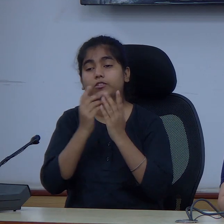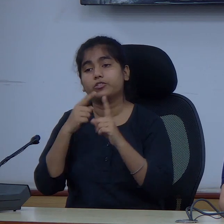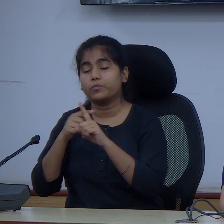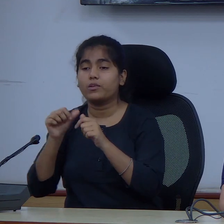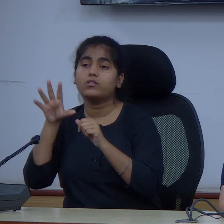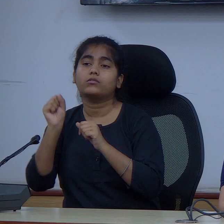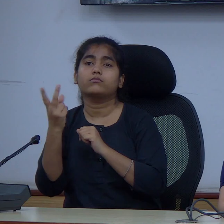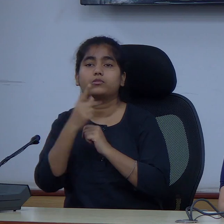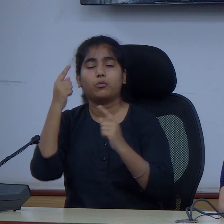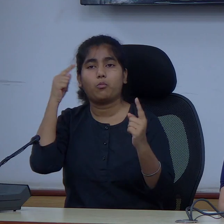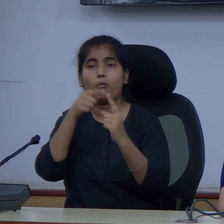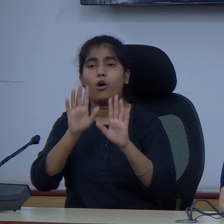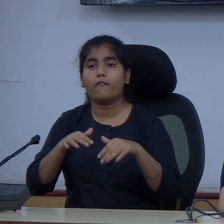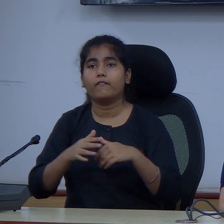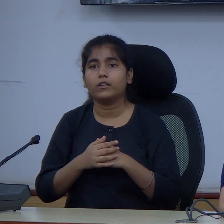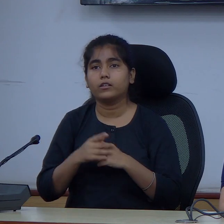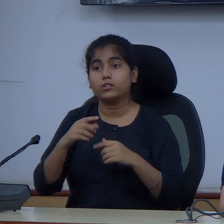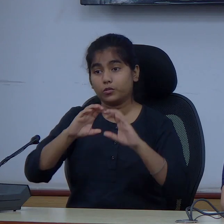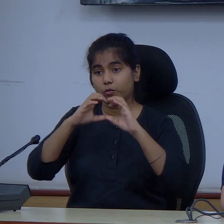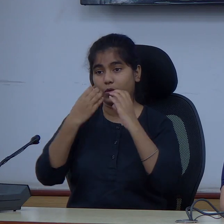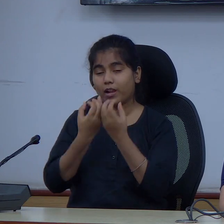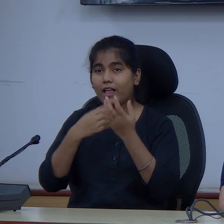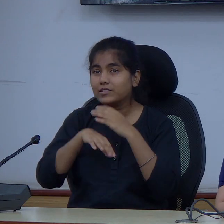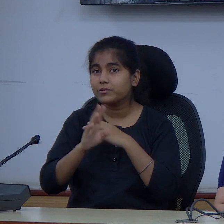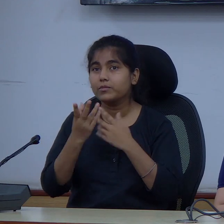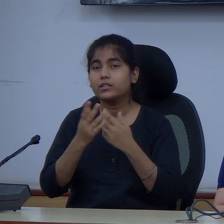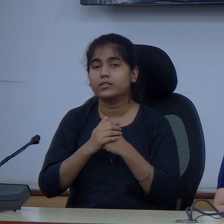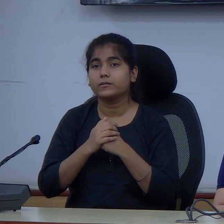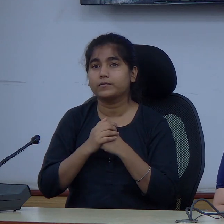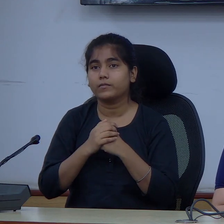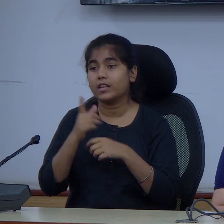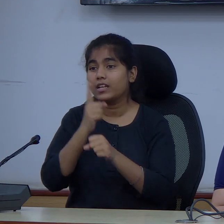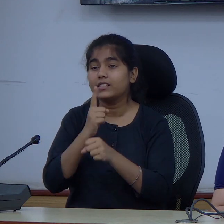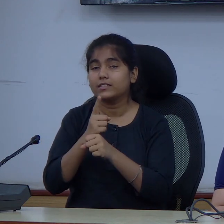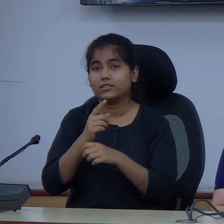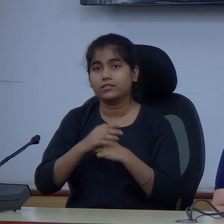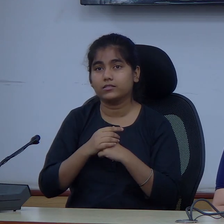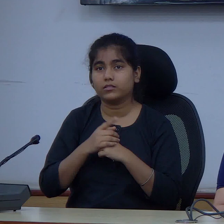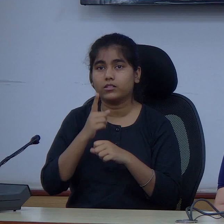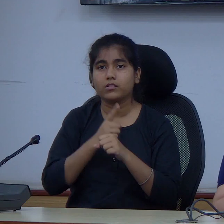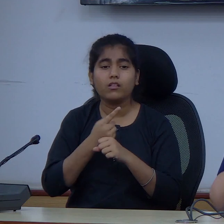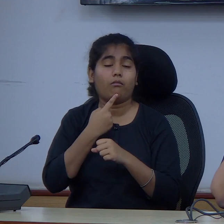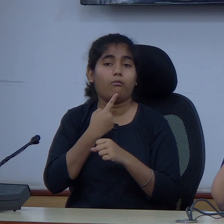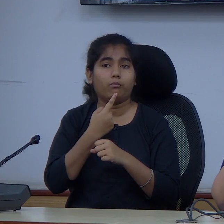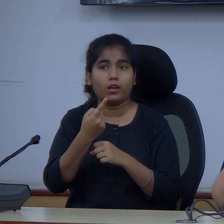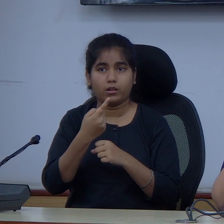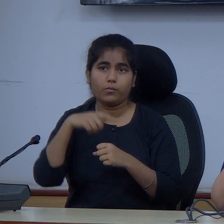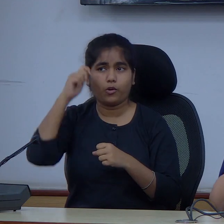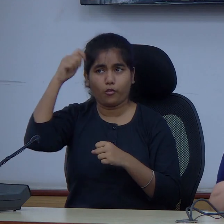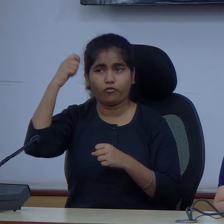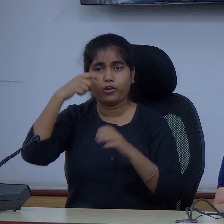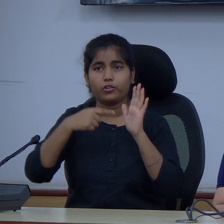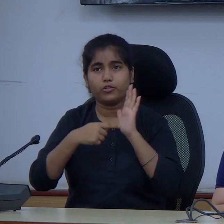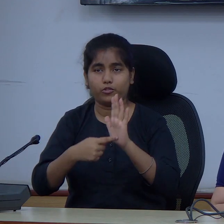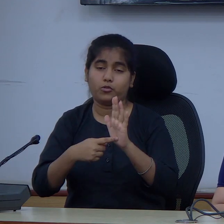and having accessibility। तो जैसे ही वो क्लास में करते हैं तो जो टीचर हैं वो उनको बताती हैं कि अब एक